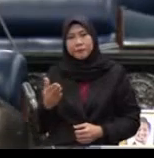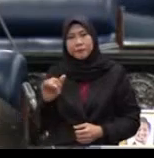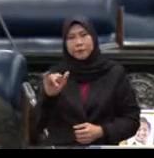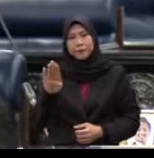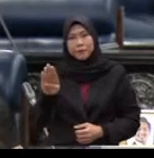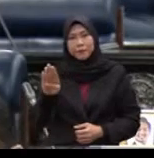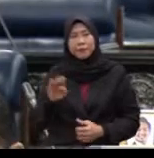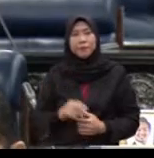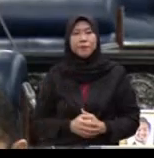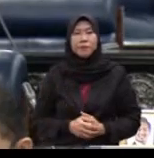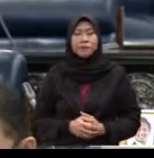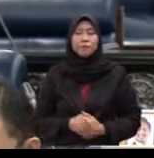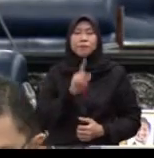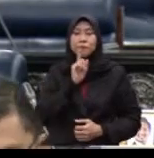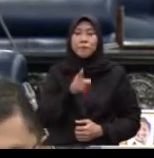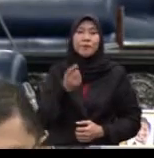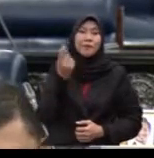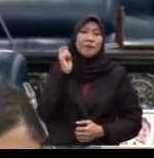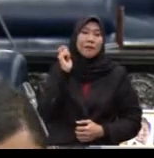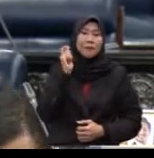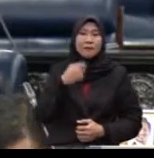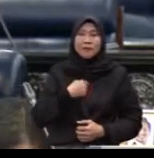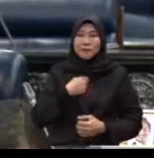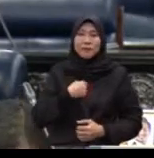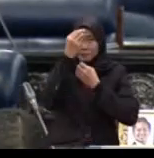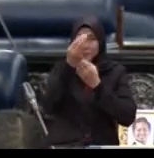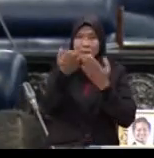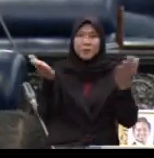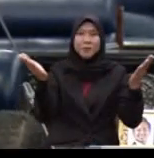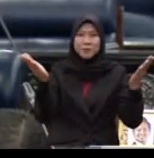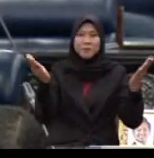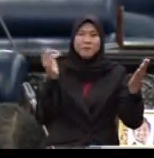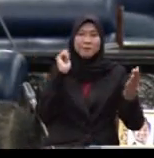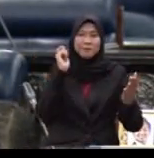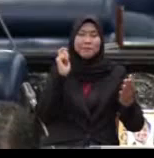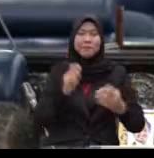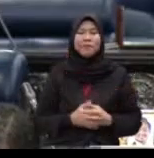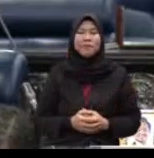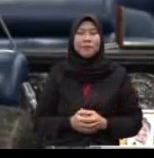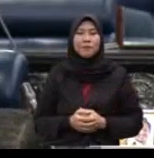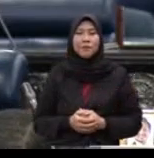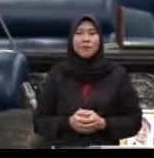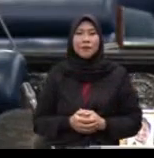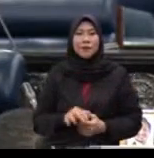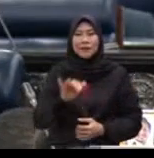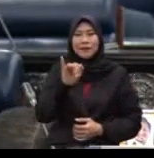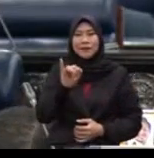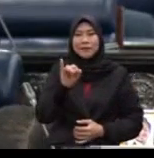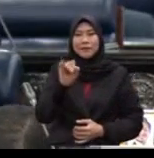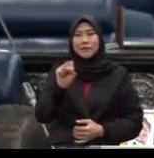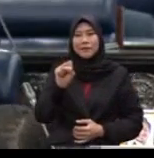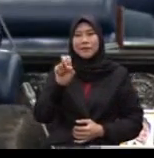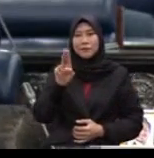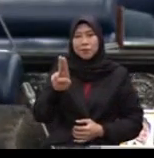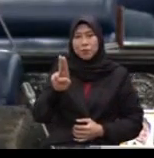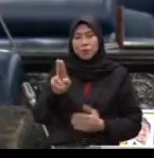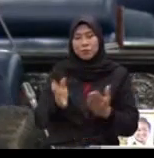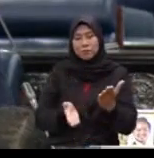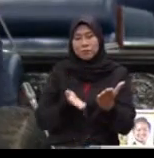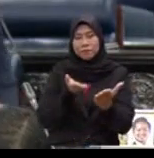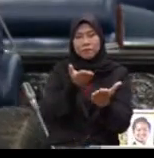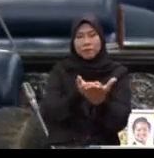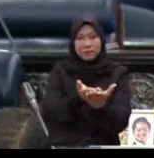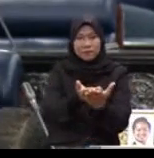Seperti yang saya maklumkan tadi isu yang telah pun dibawa untuk